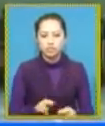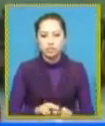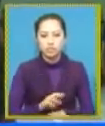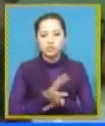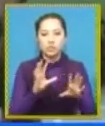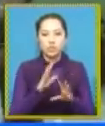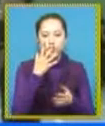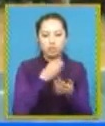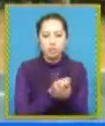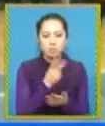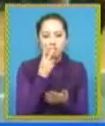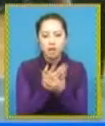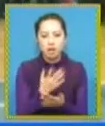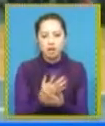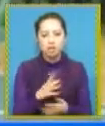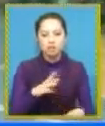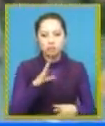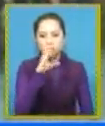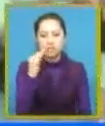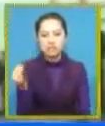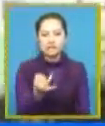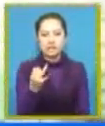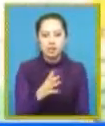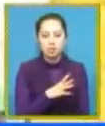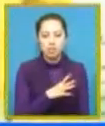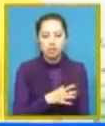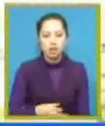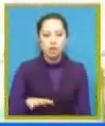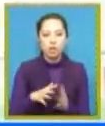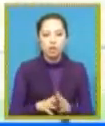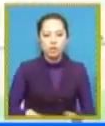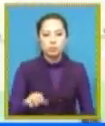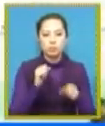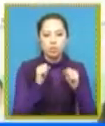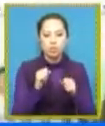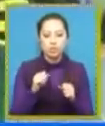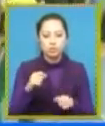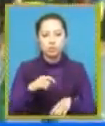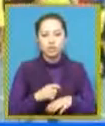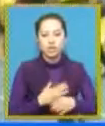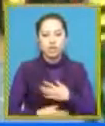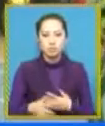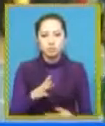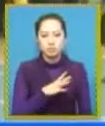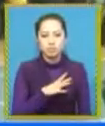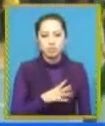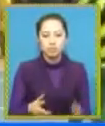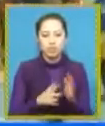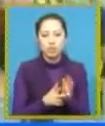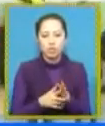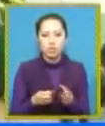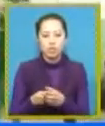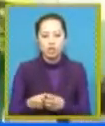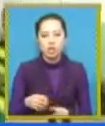бар шеберліктерін көрсетті. Тартысты да қызықты өткен жарысқа ауылдағы спорт жанкүйерлерінің көңілі шат. Іріктеу кезеңінде 8 команда